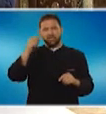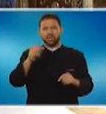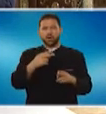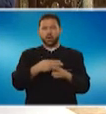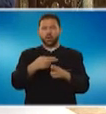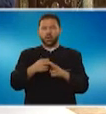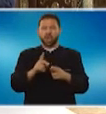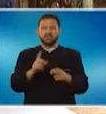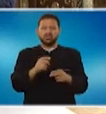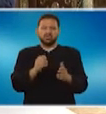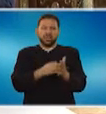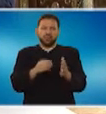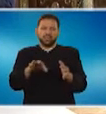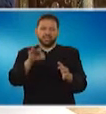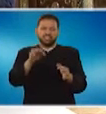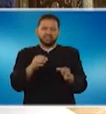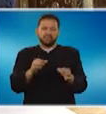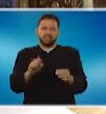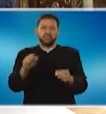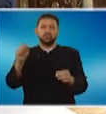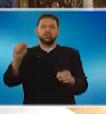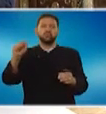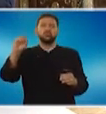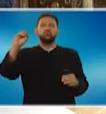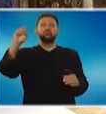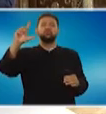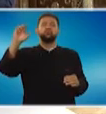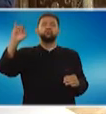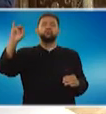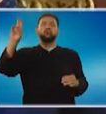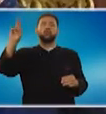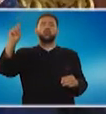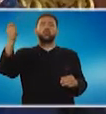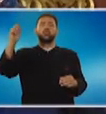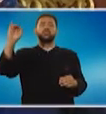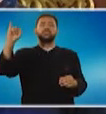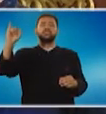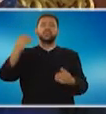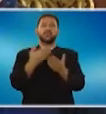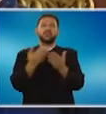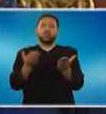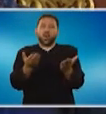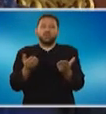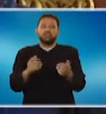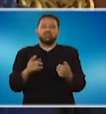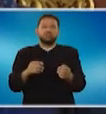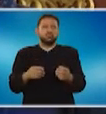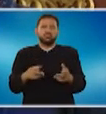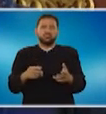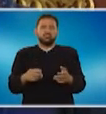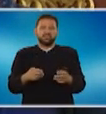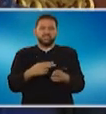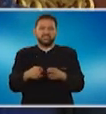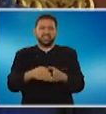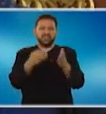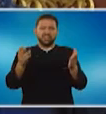neapărat soluții pentru orice. Scriptura nu rezolvă nici problemele financiare, nici defecțiunile